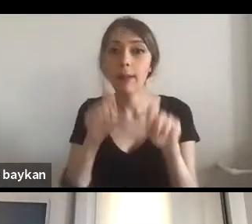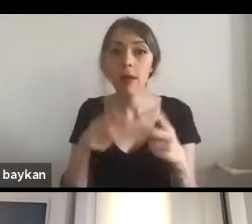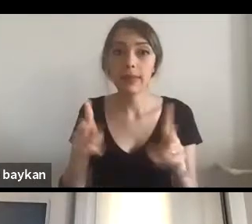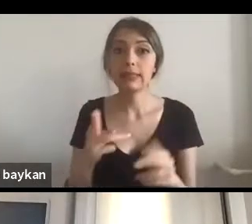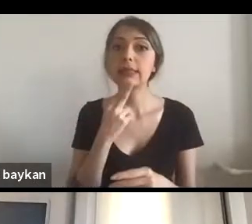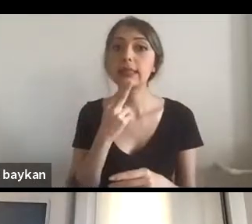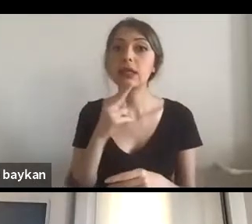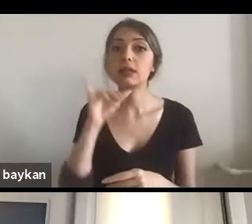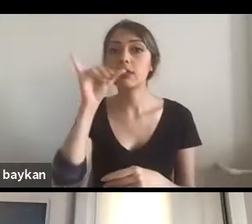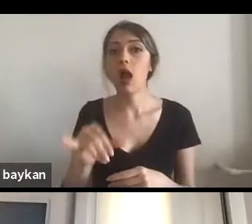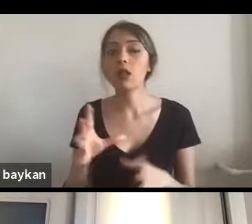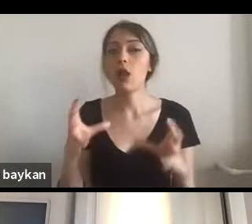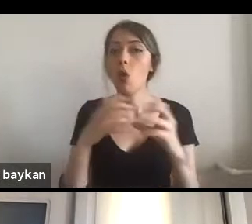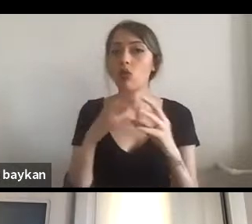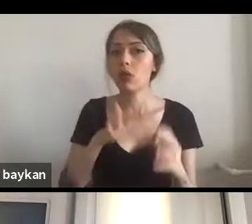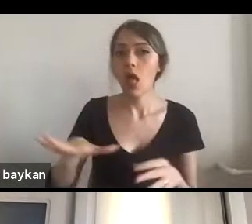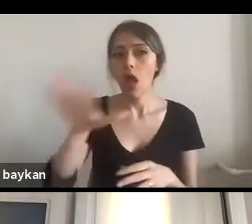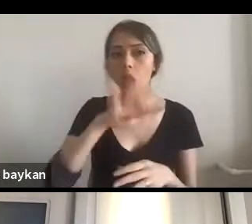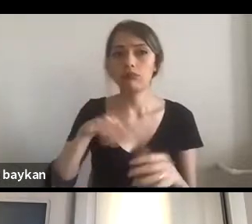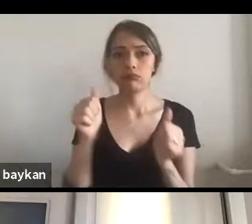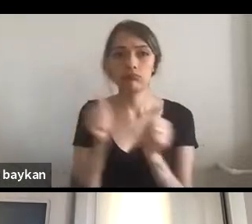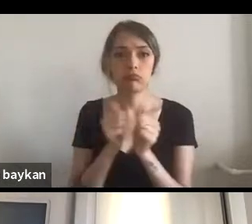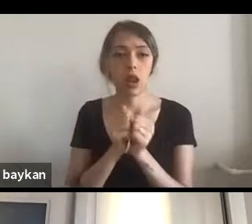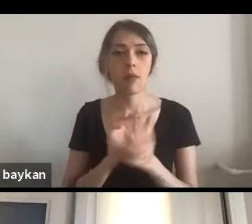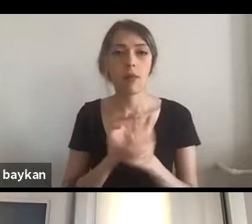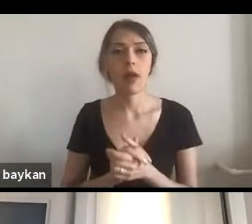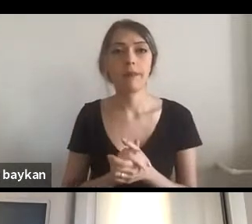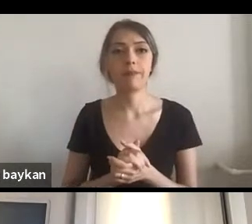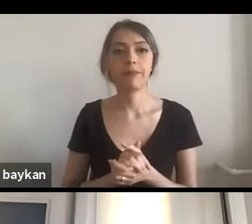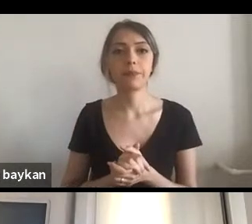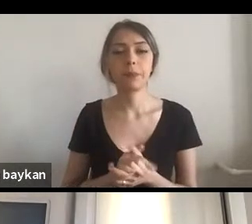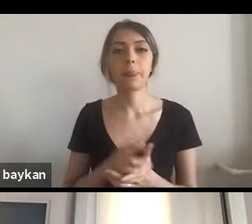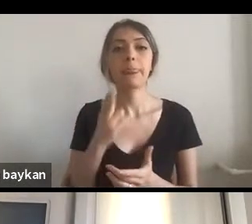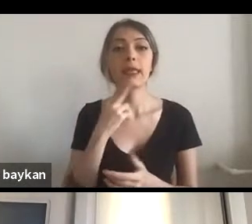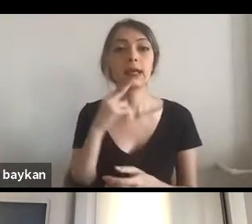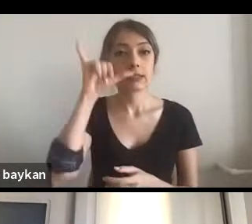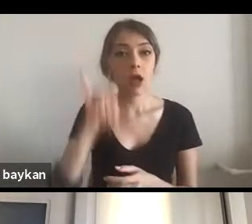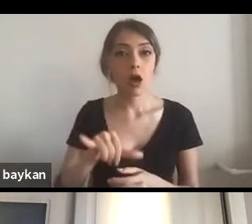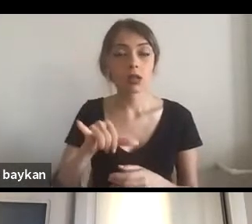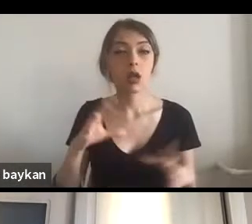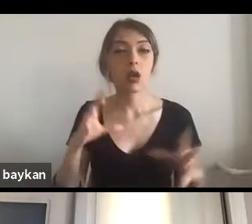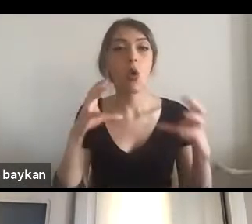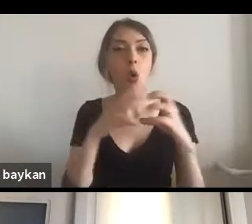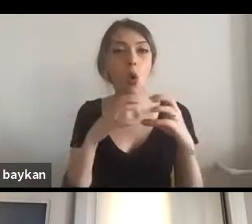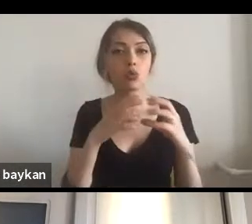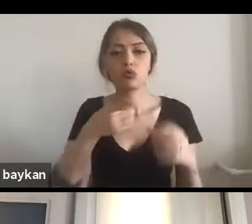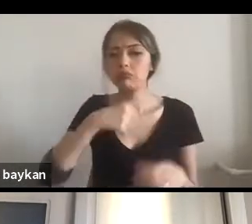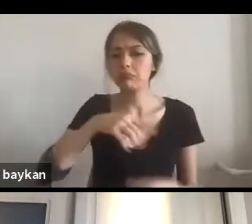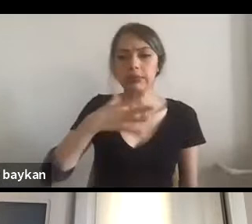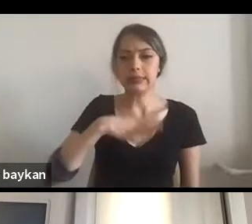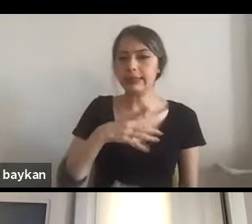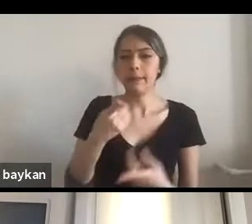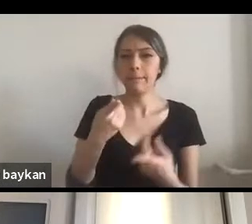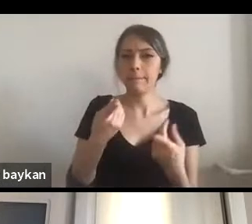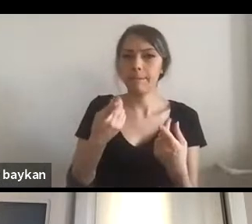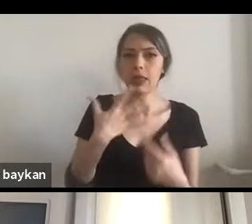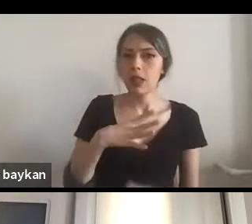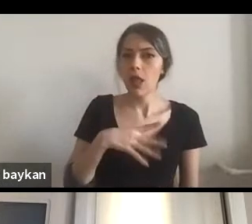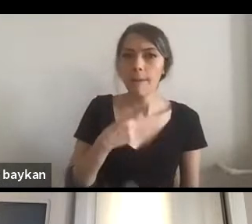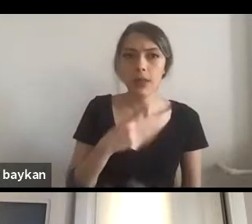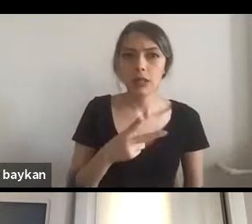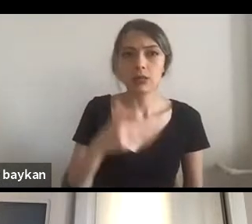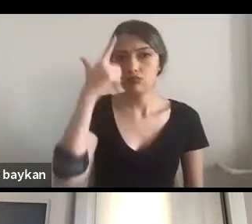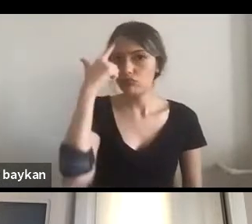hakları örgütleri bir araya gelip. Bunu bir kadın hakları örgütü bizden isteyebilir,